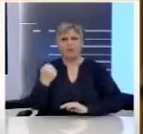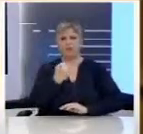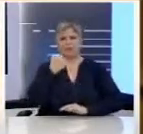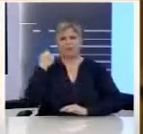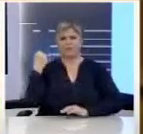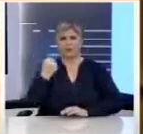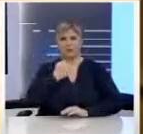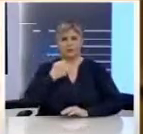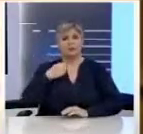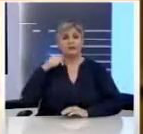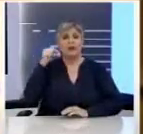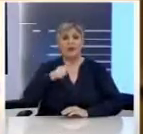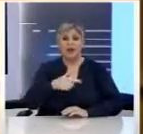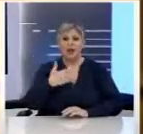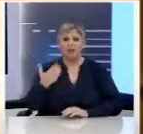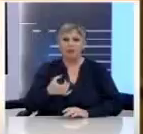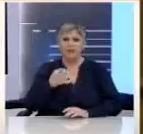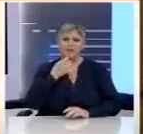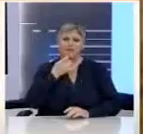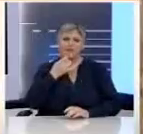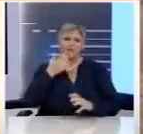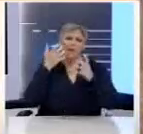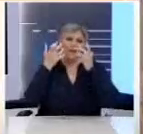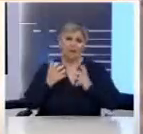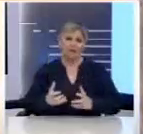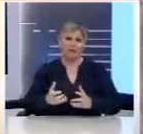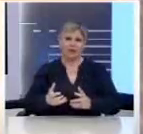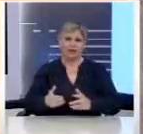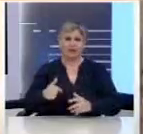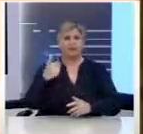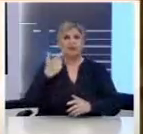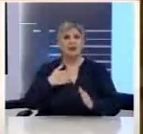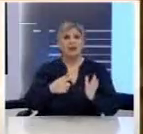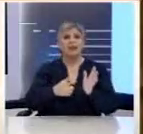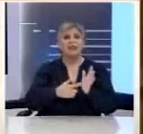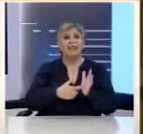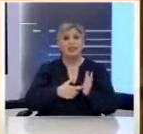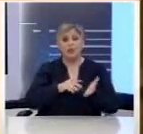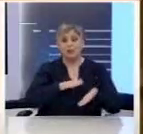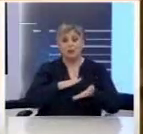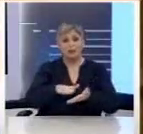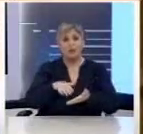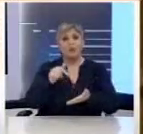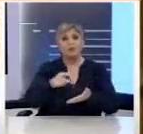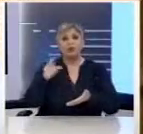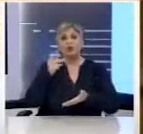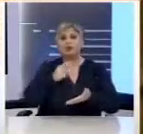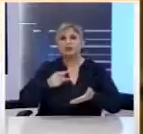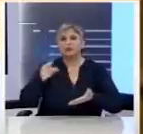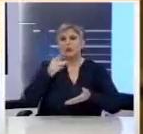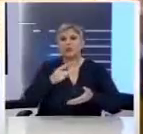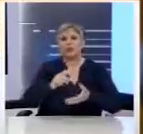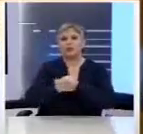φιλελεύθερος, σκληρά νέο φιλελεύθερος, σε όλα τα νομοθετήματα τα οποία καταργούν την κοινωνική συνοχή, την εργασία, τα